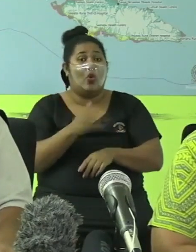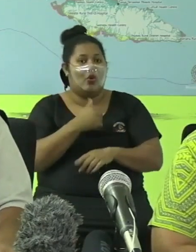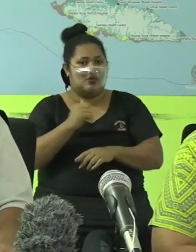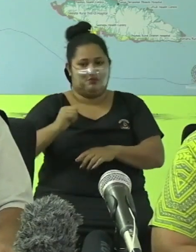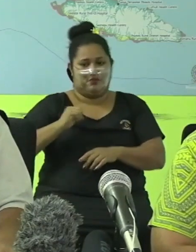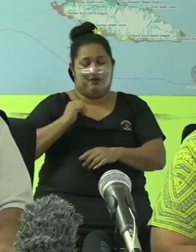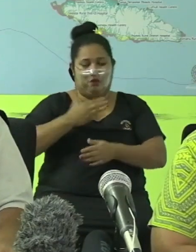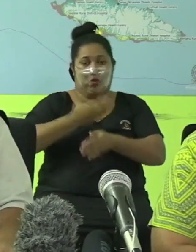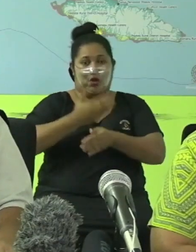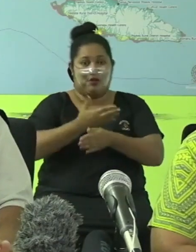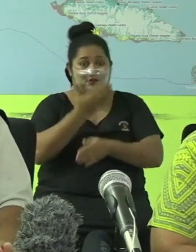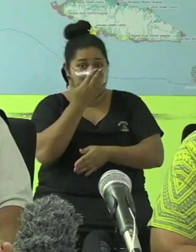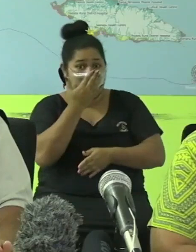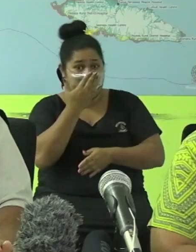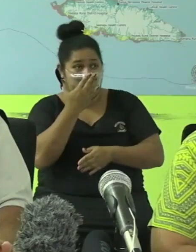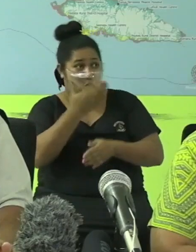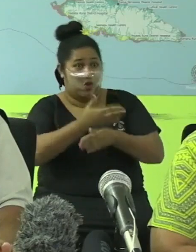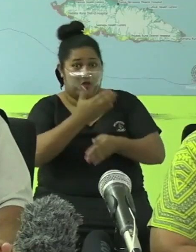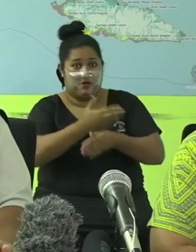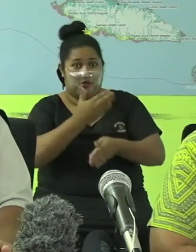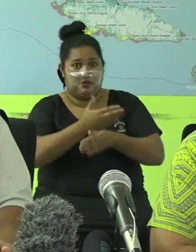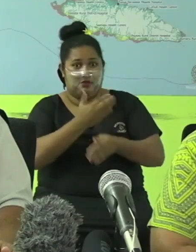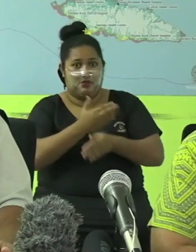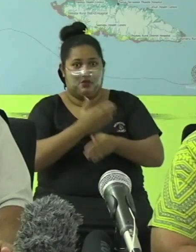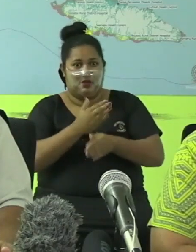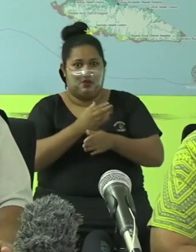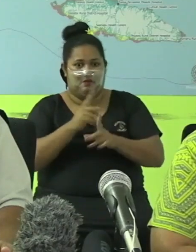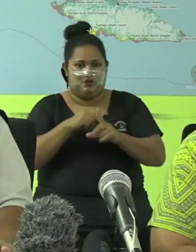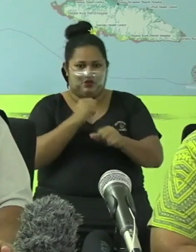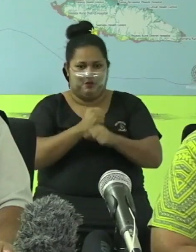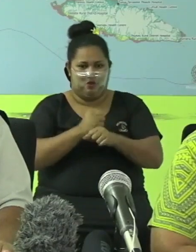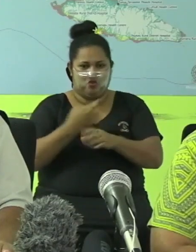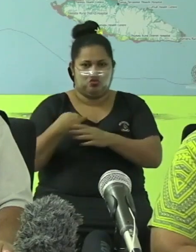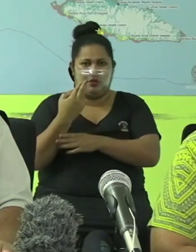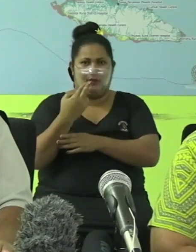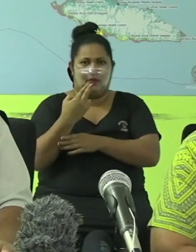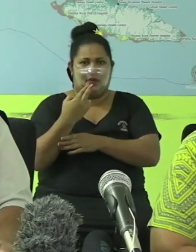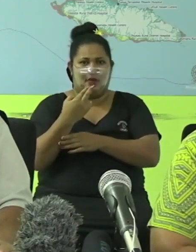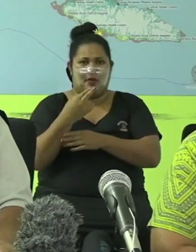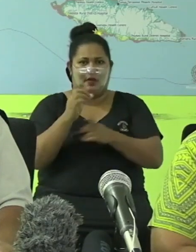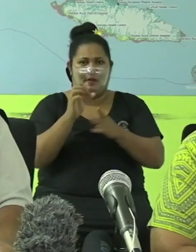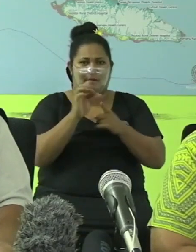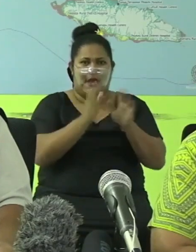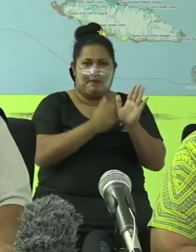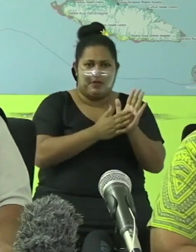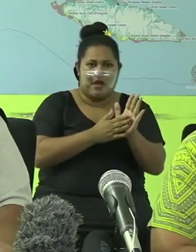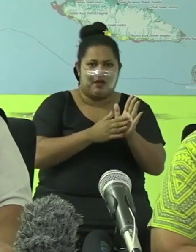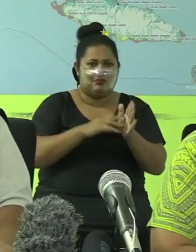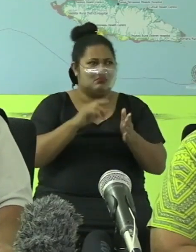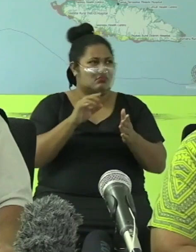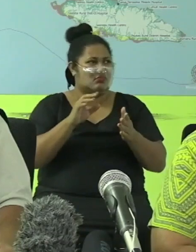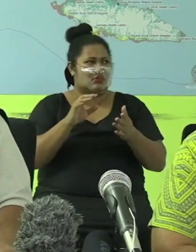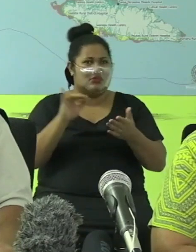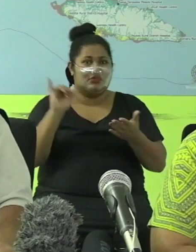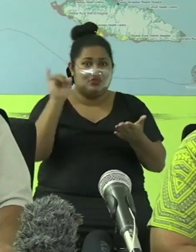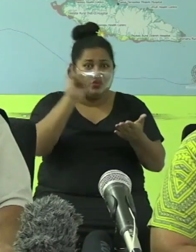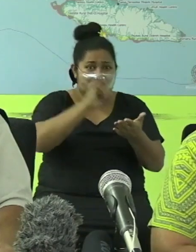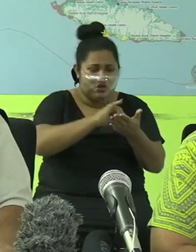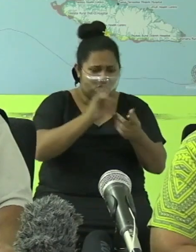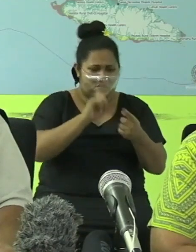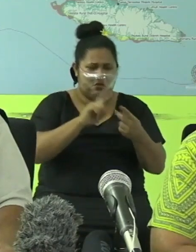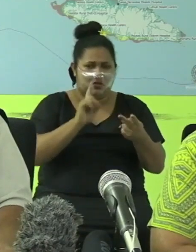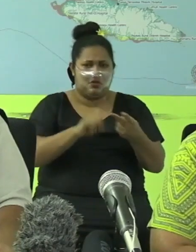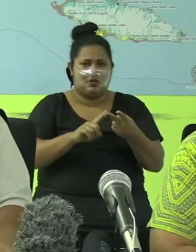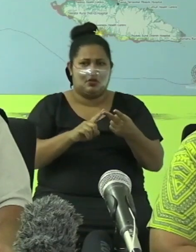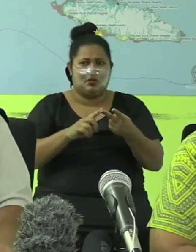renga lea sai o pe o sui o le official Palemia de immigration o sui o le official whatoanga